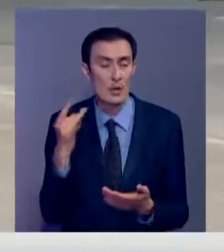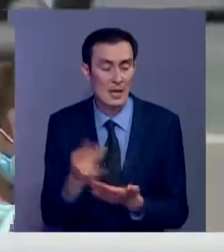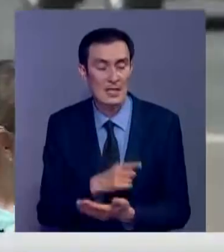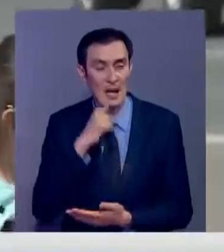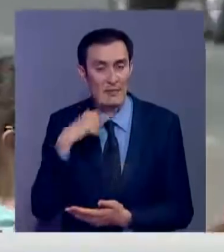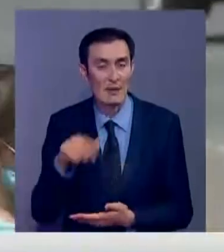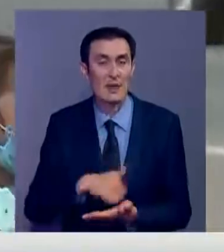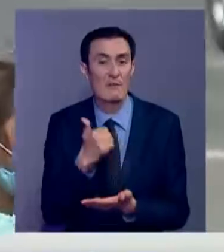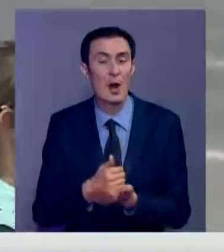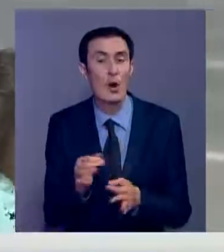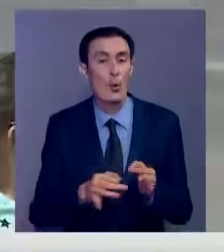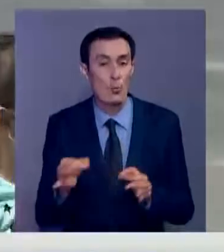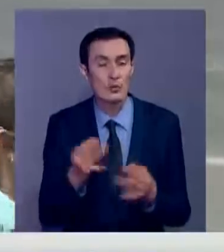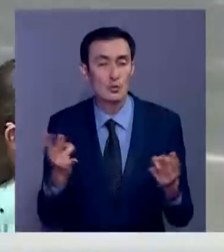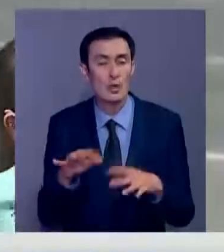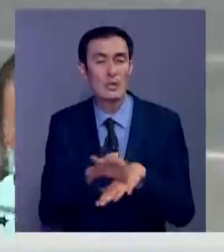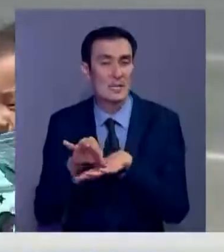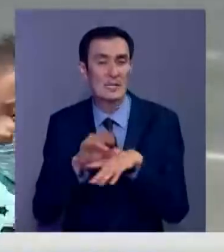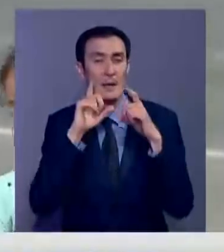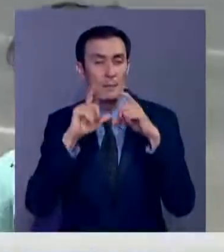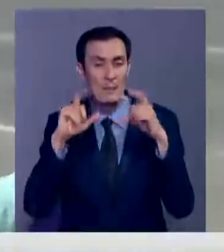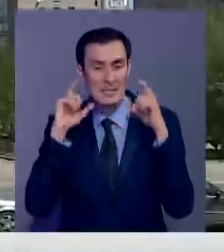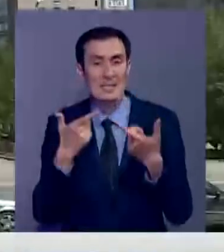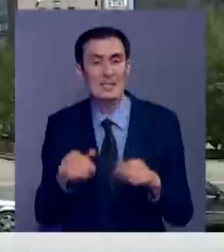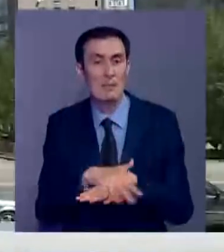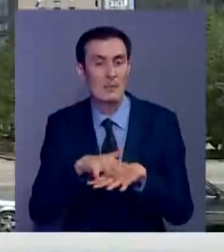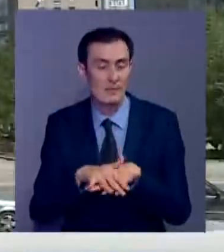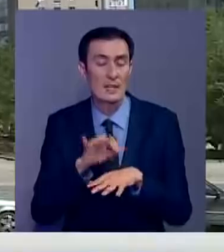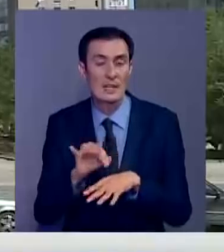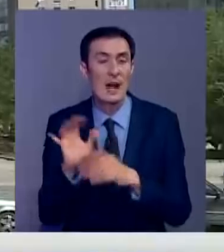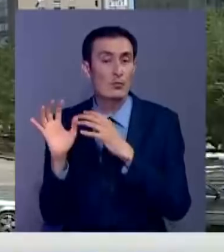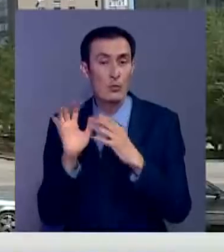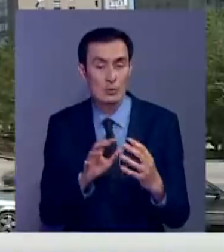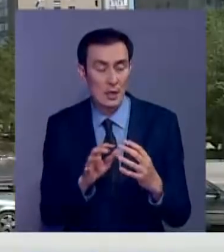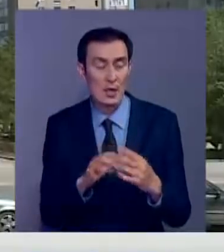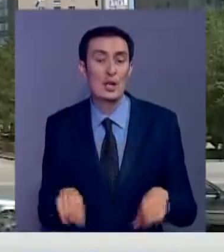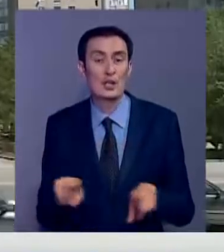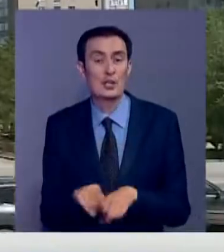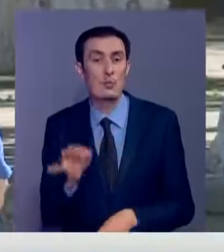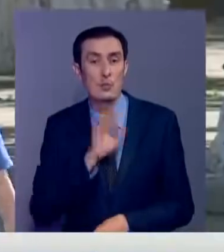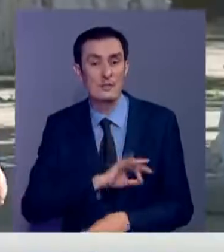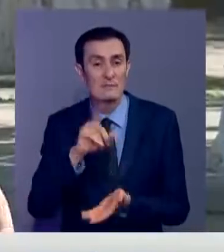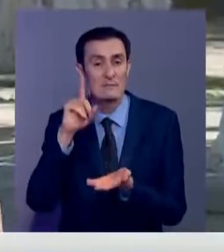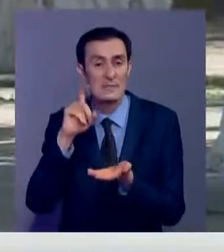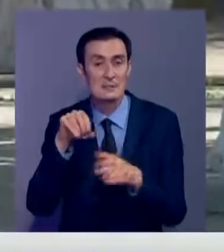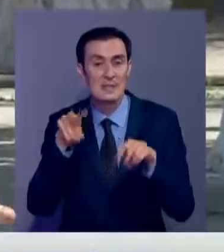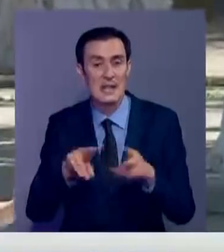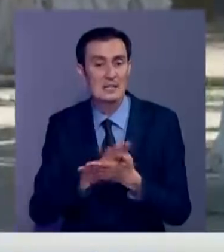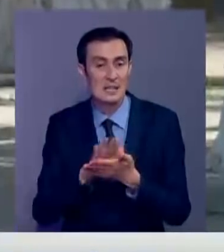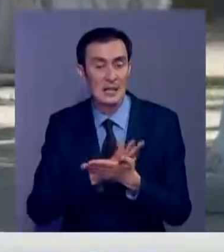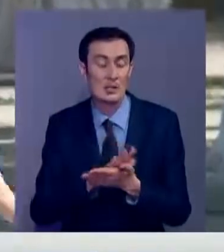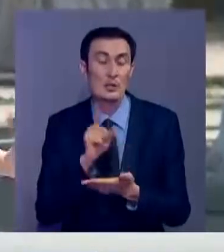говорил глава региона. Необходимо носить маски в публичных местах и общественном транспорте, пользоваться санитайзерами. Кроме